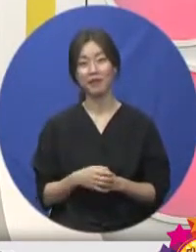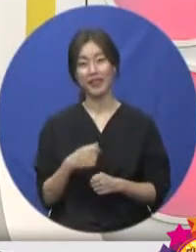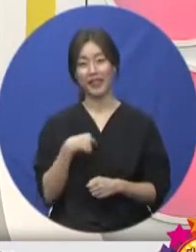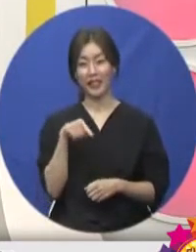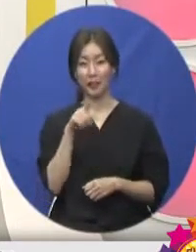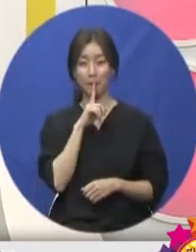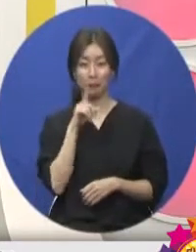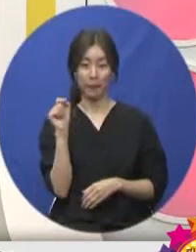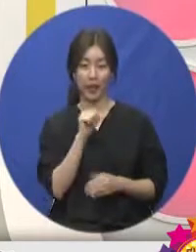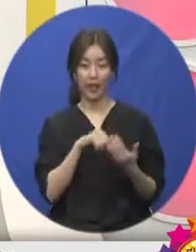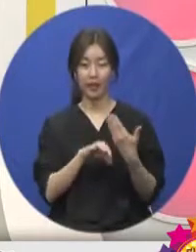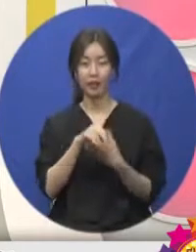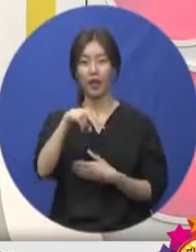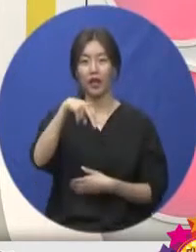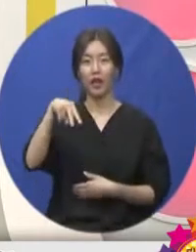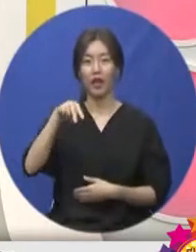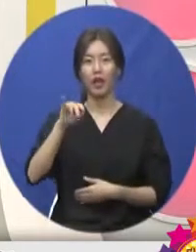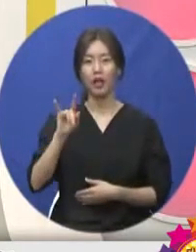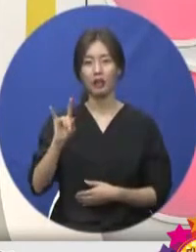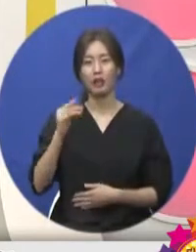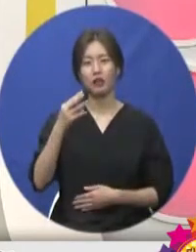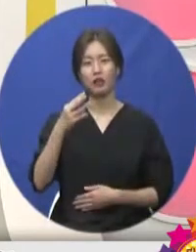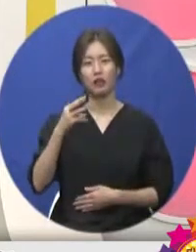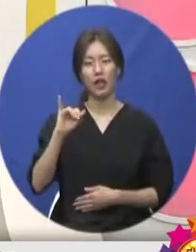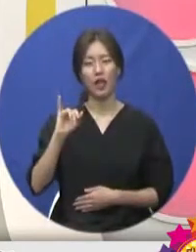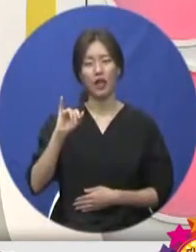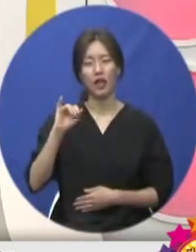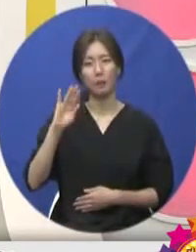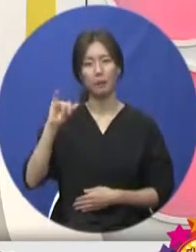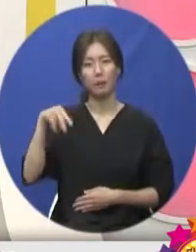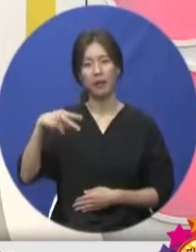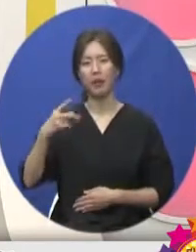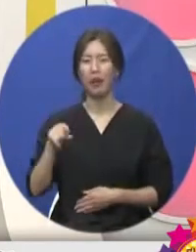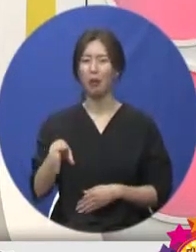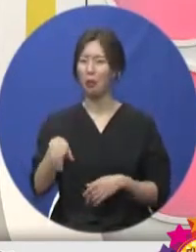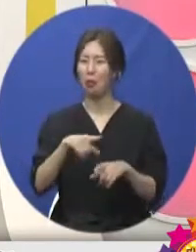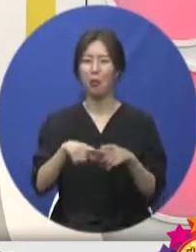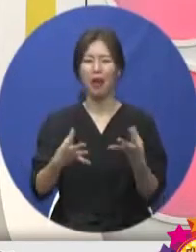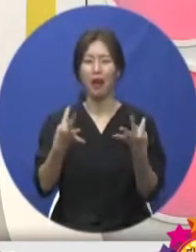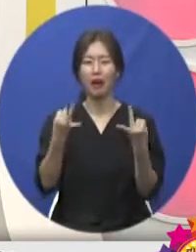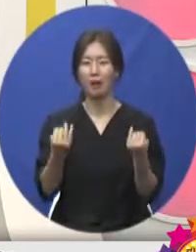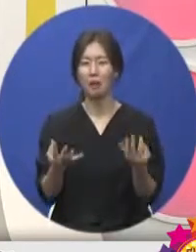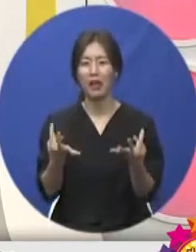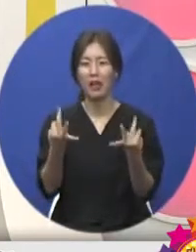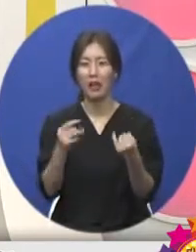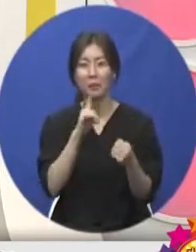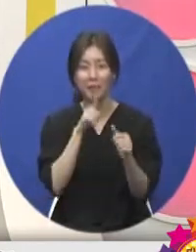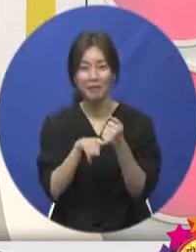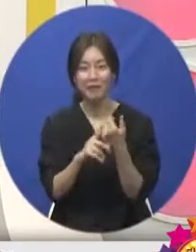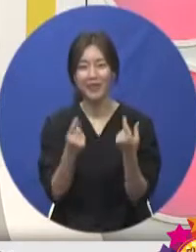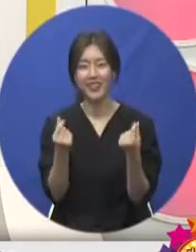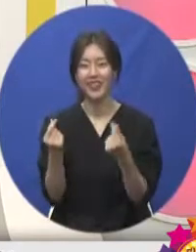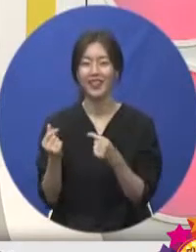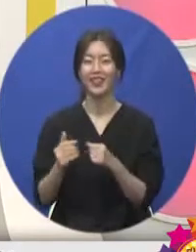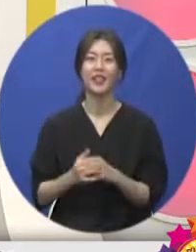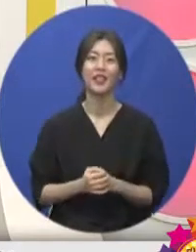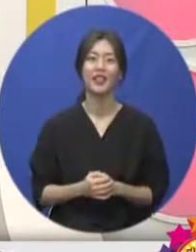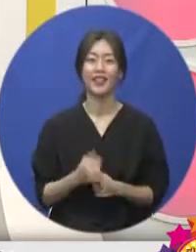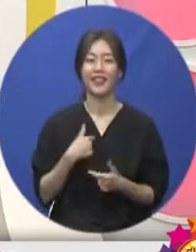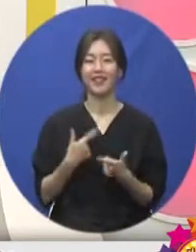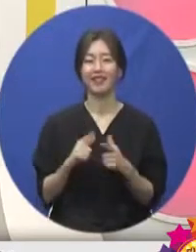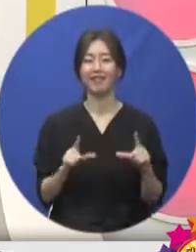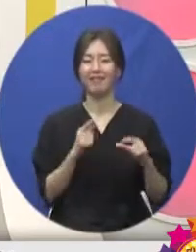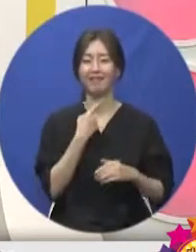하면 쎄뿌렸다. 우리 부산에서 많이 쎄뿌렸다. 천지네, 흔하네, 많네. 그 말을 저도 우리, 그런 거 우리나라 그거 살았으니까